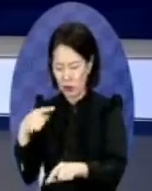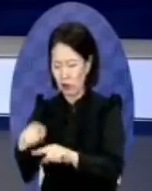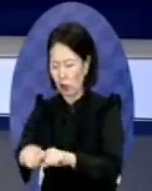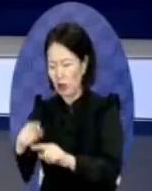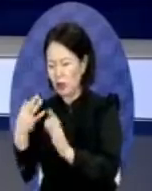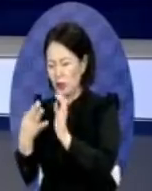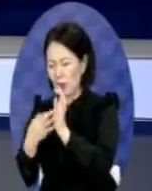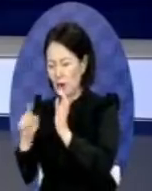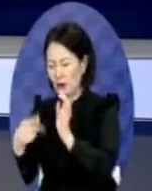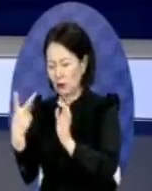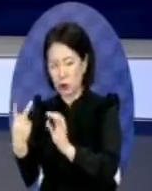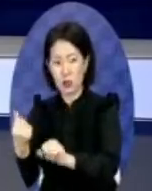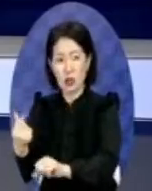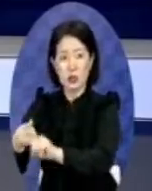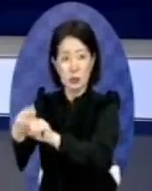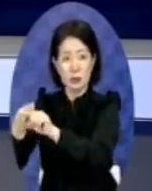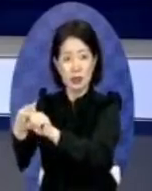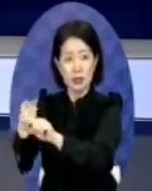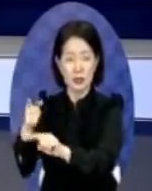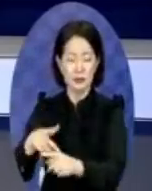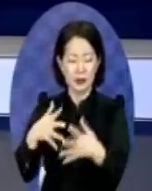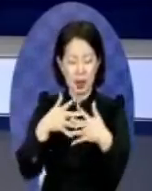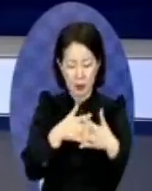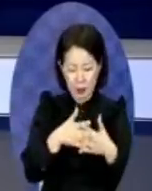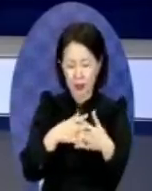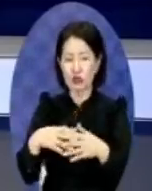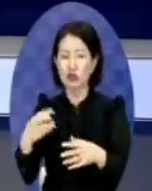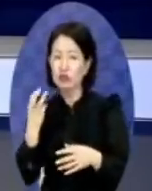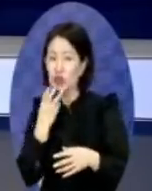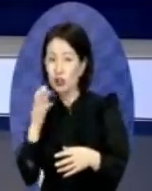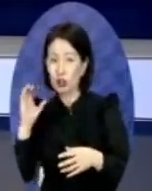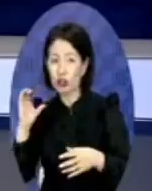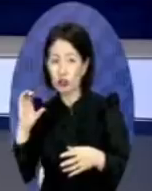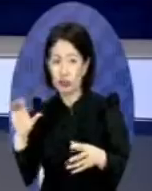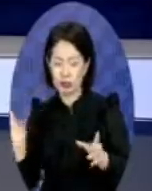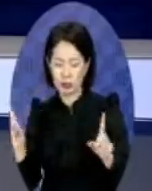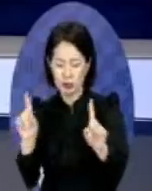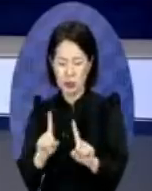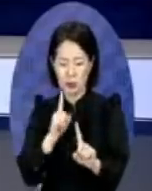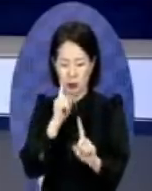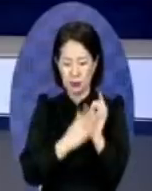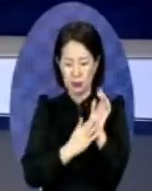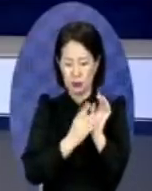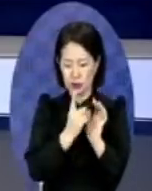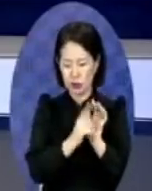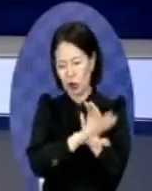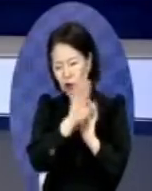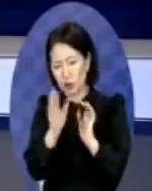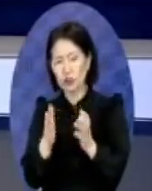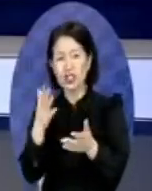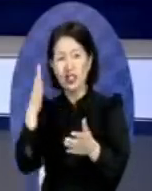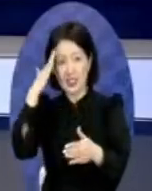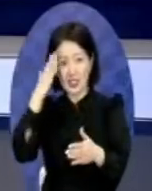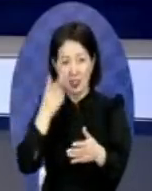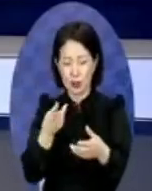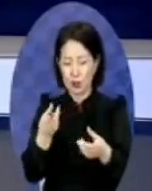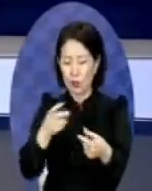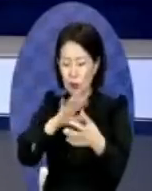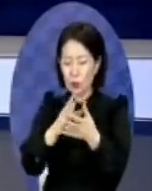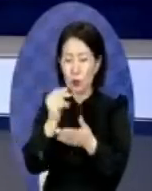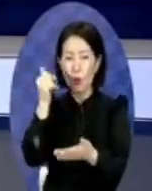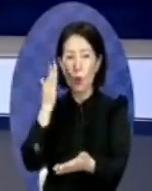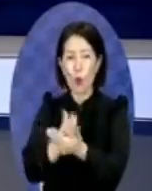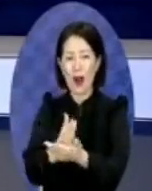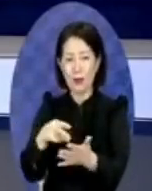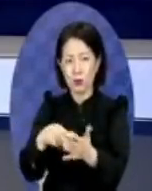хувиар нэмэгдэж байгаа юм байна. За Америк өмнөд Солонгос хоёр бол 1991 оноос хойш цэргийн одоо баазын зардлыг хуваалцаж гэрээг